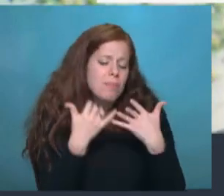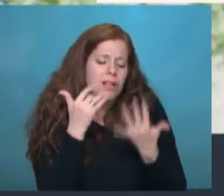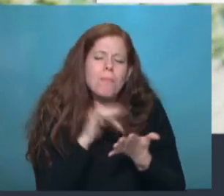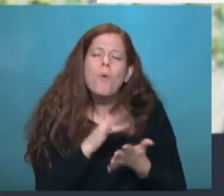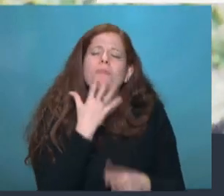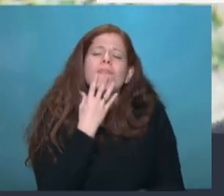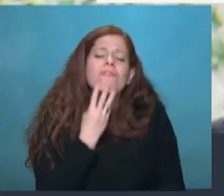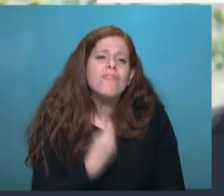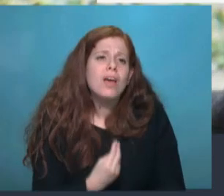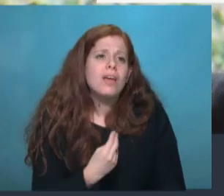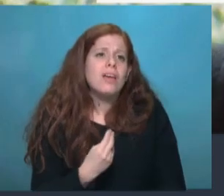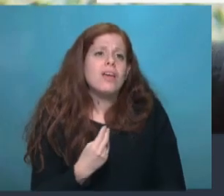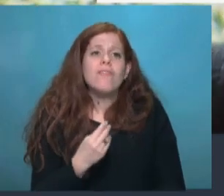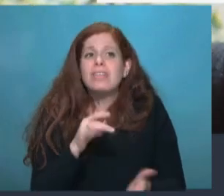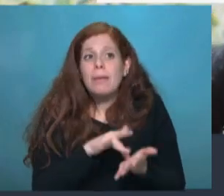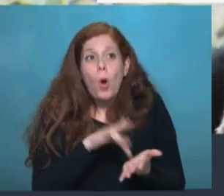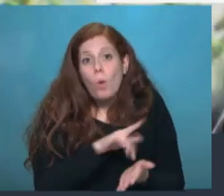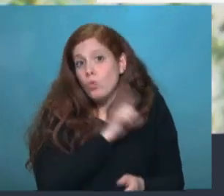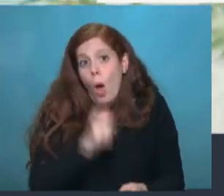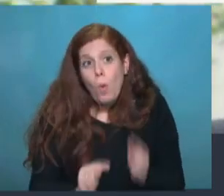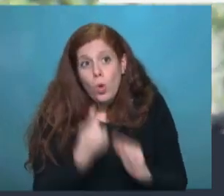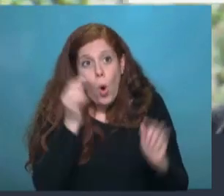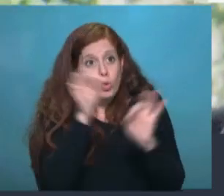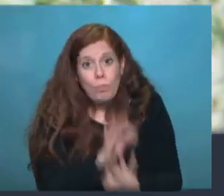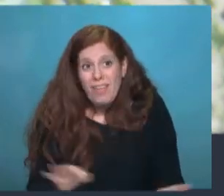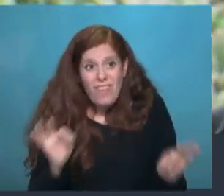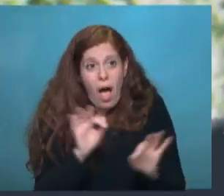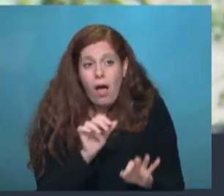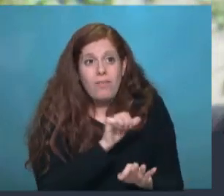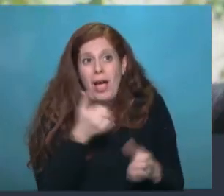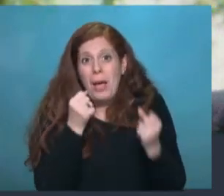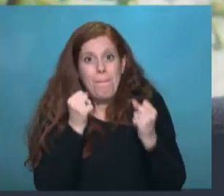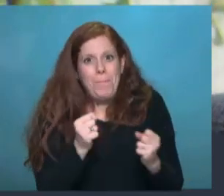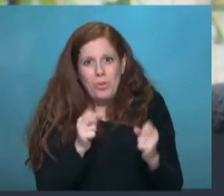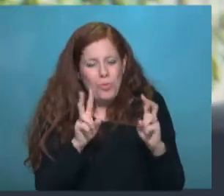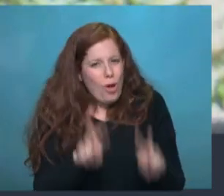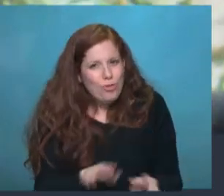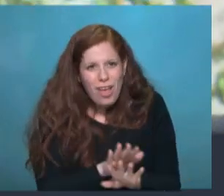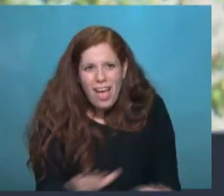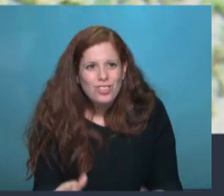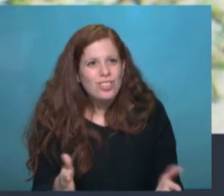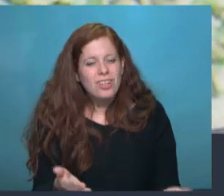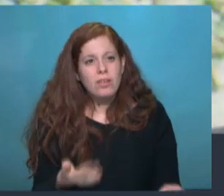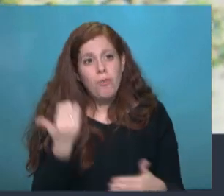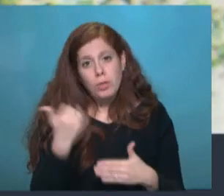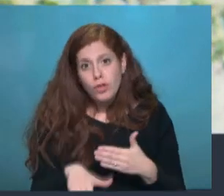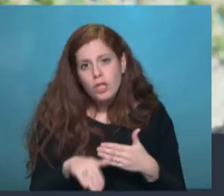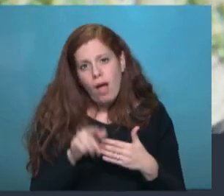יפה, וזה מקום שלא אמור לקרות בו שום דבר, והכי בטוח שיש, ובסופו של